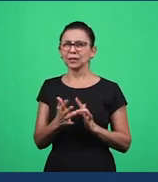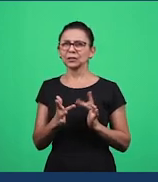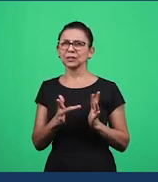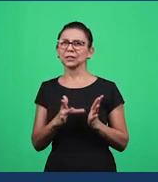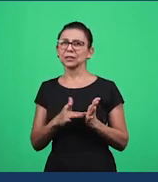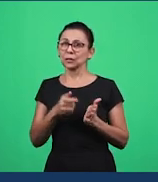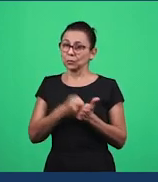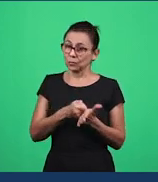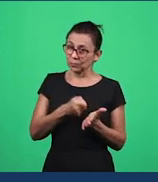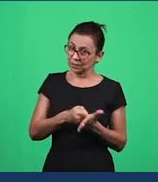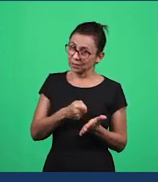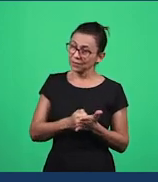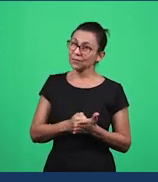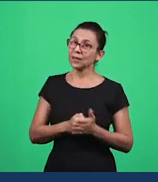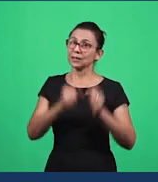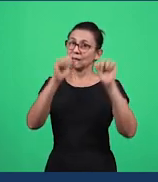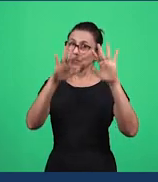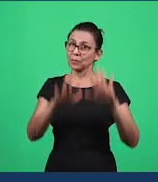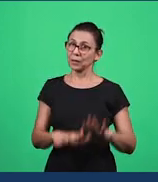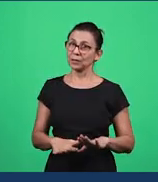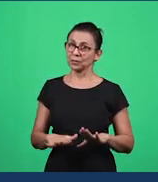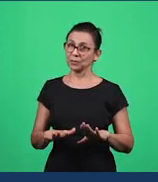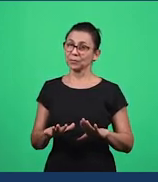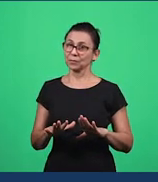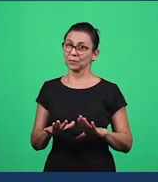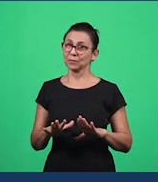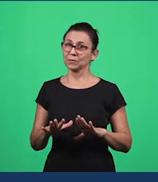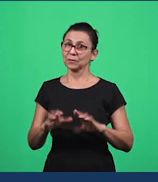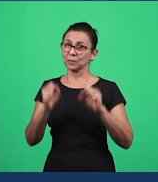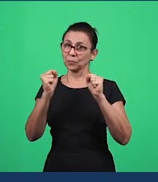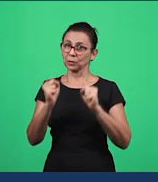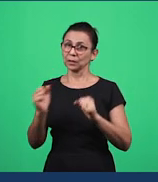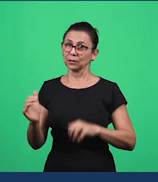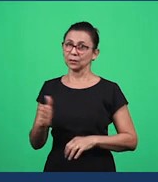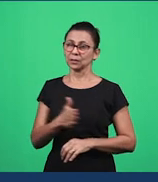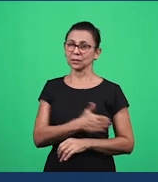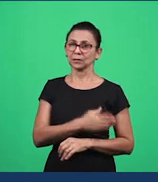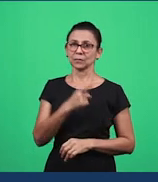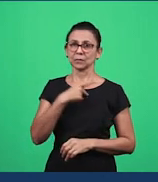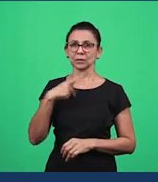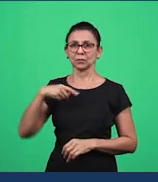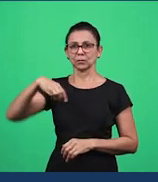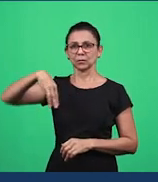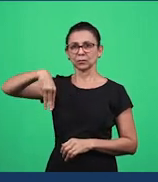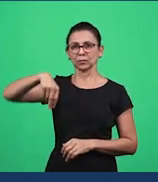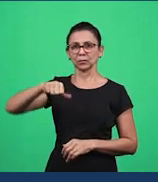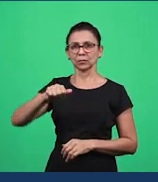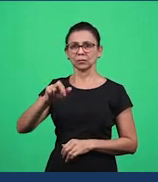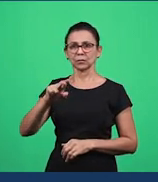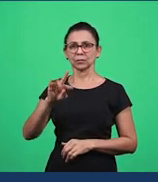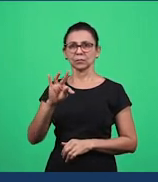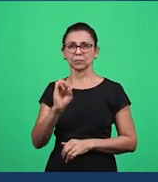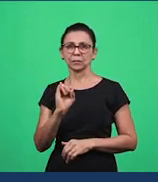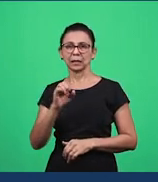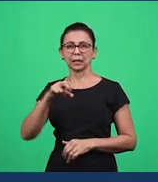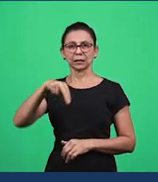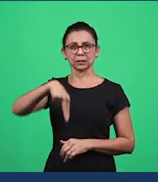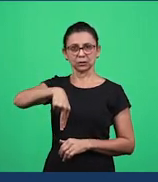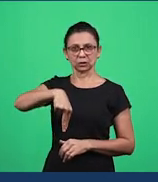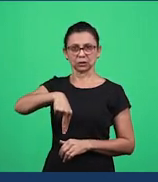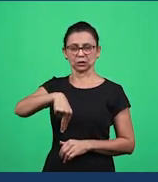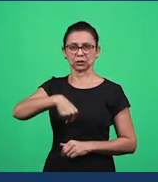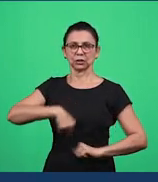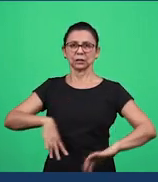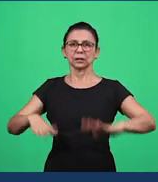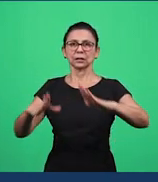Новообращенным говорю, пребывайте, велико благословение Господне. Пасторское послание Мартин Палермо,